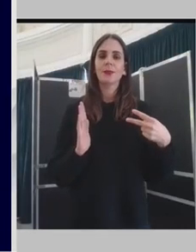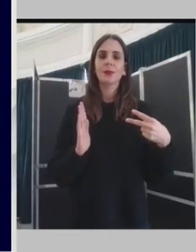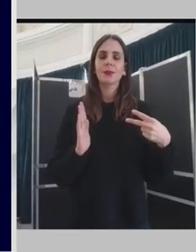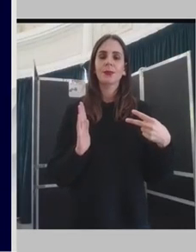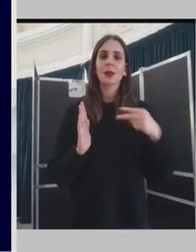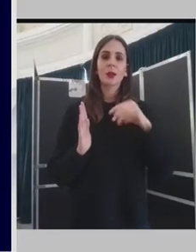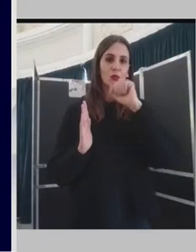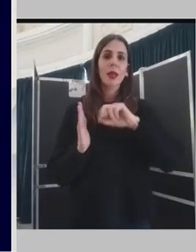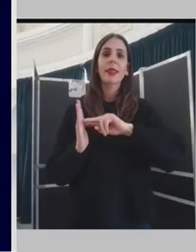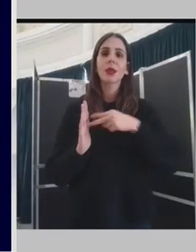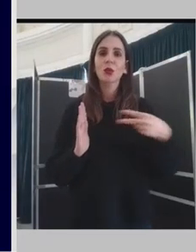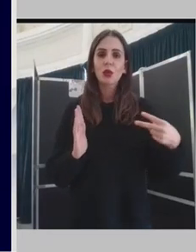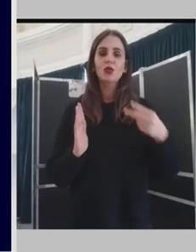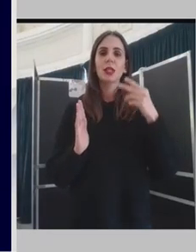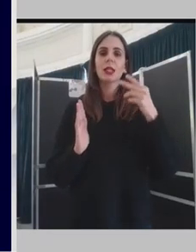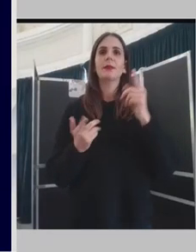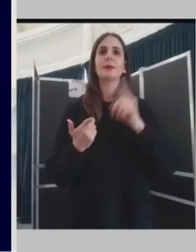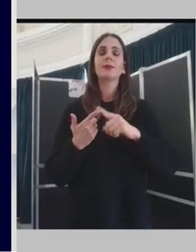oltre alla competenza